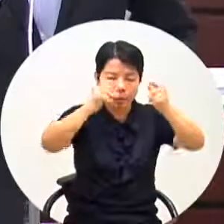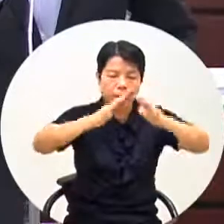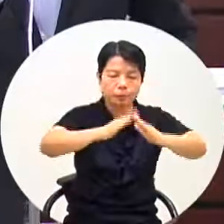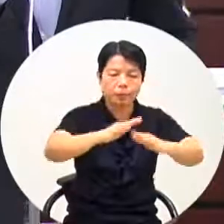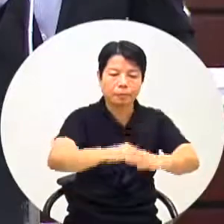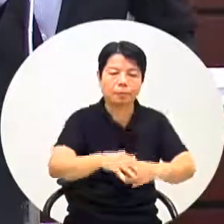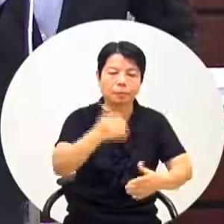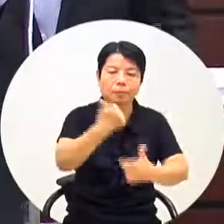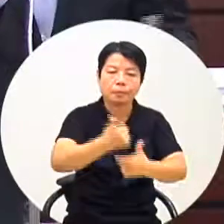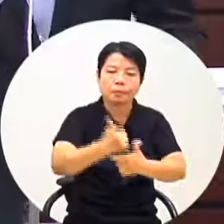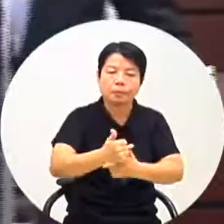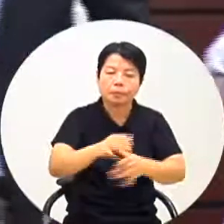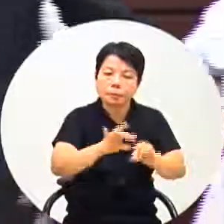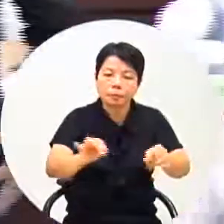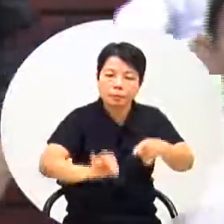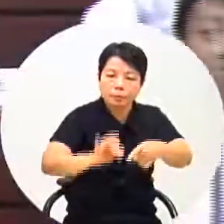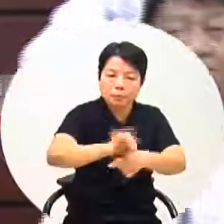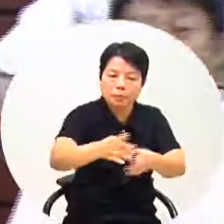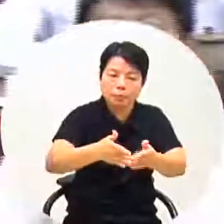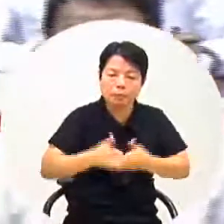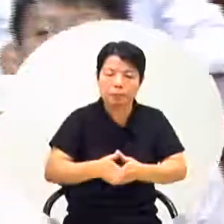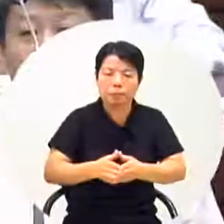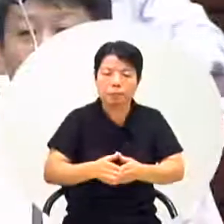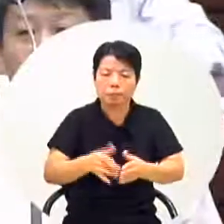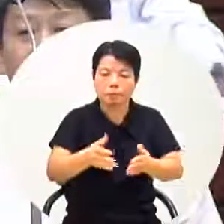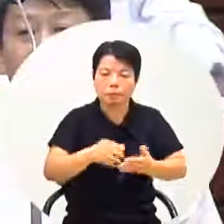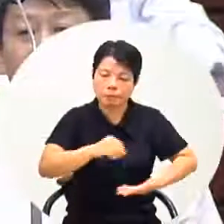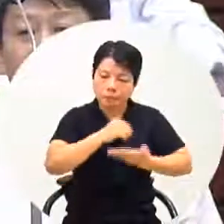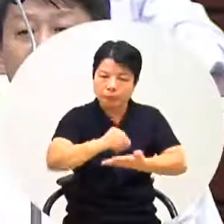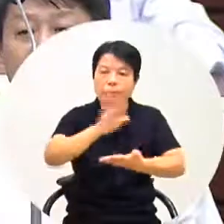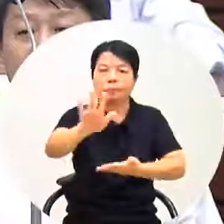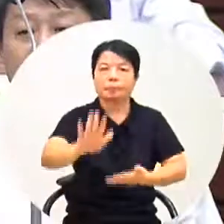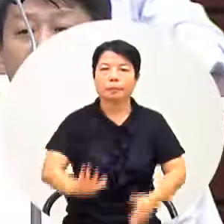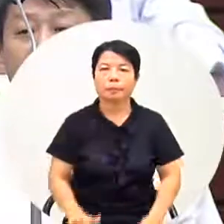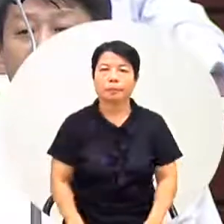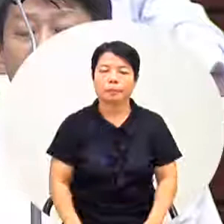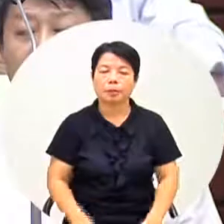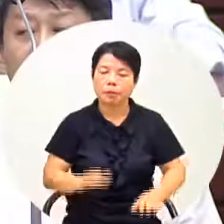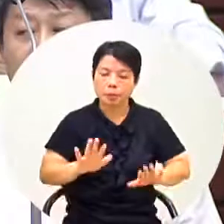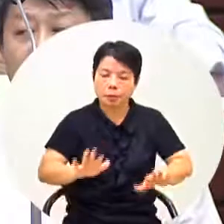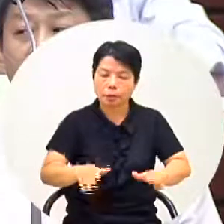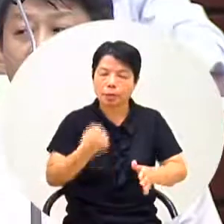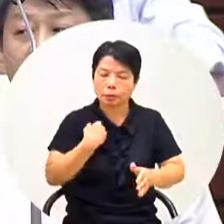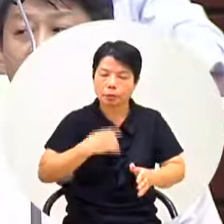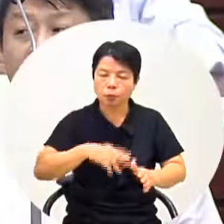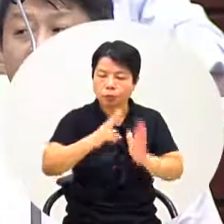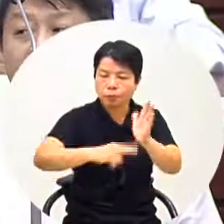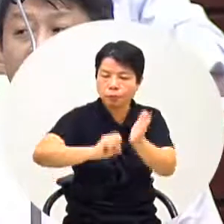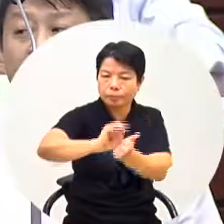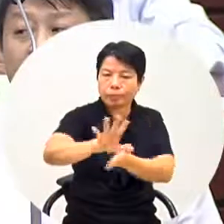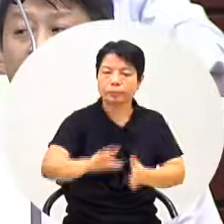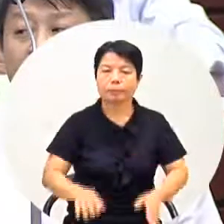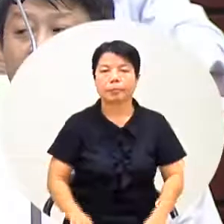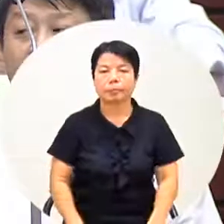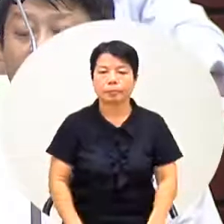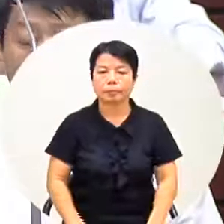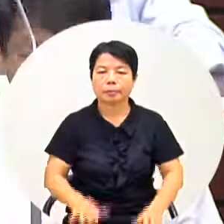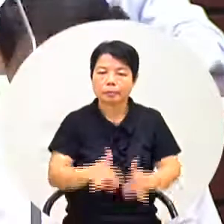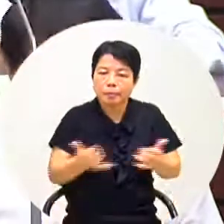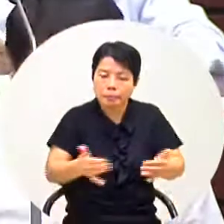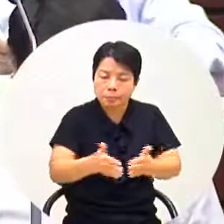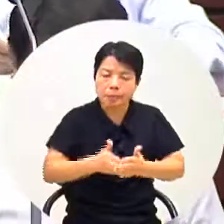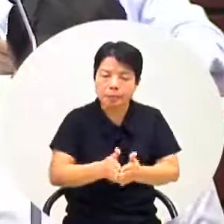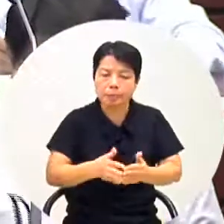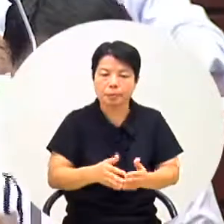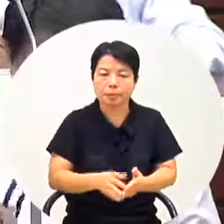分需要提出检讨，有提出一些建言。那在这边跟议员报告，就是说我们在大概有做了一些初步的